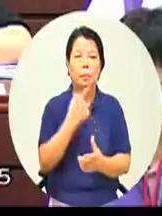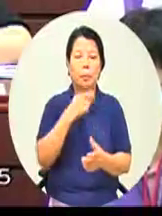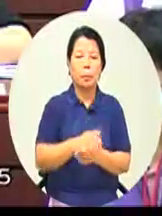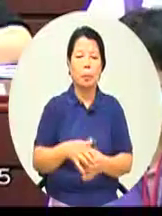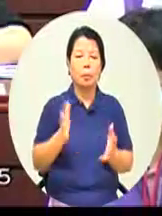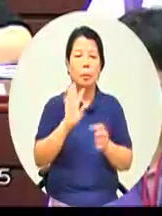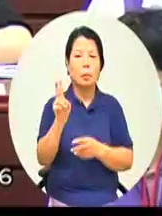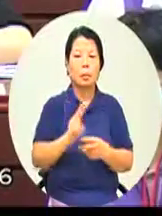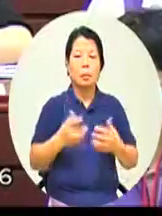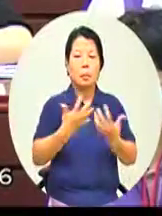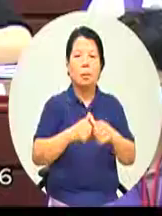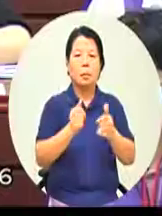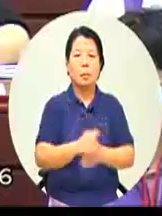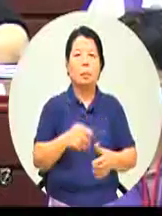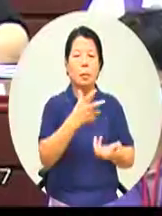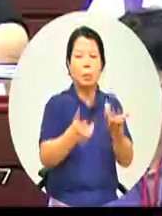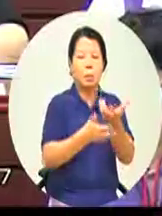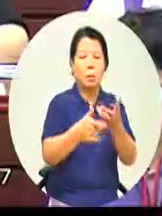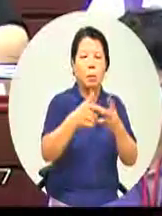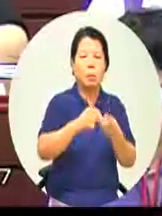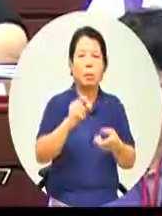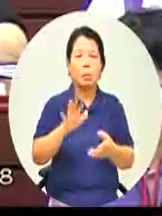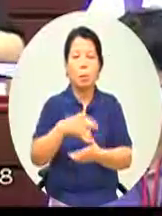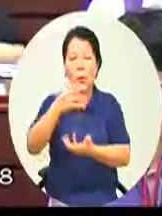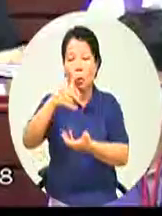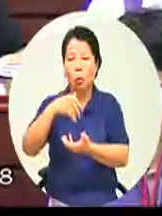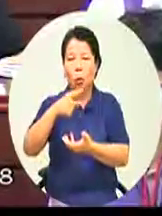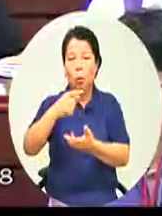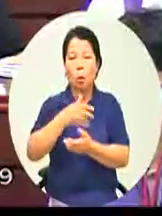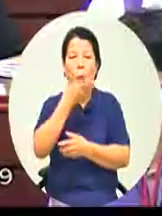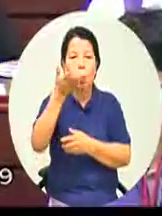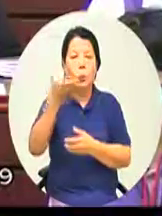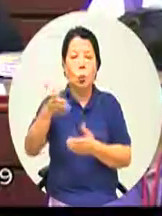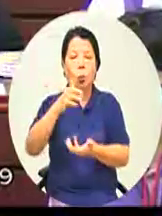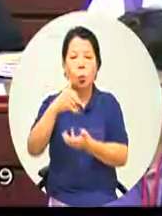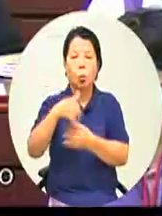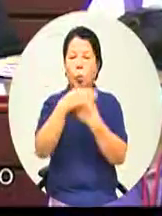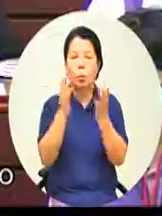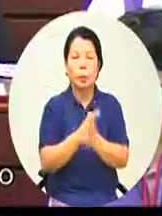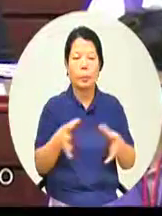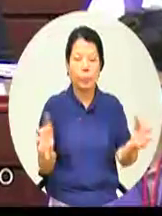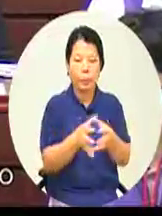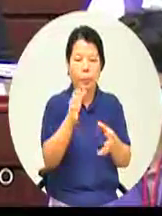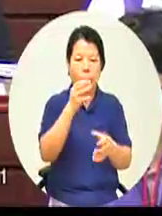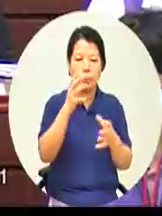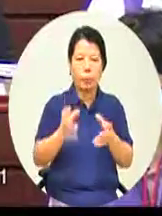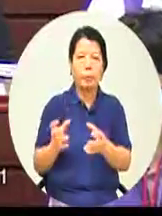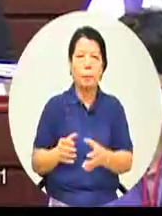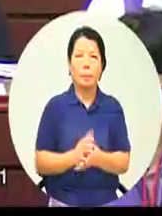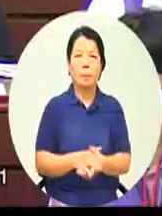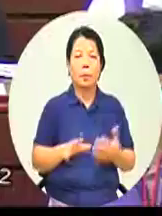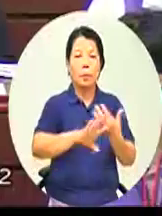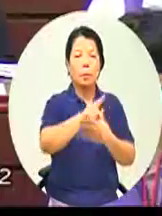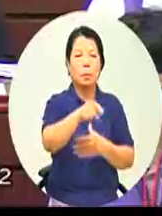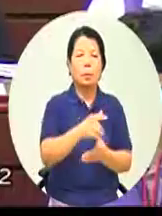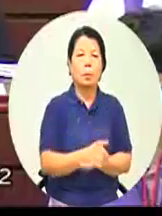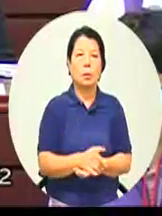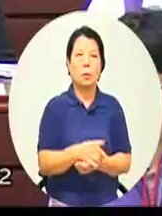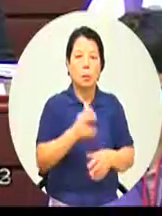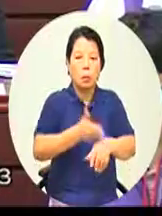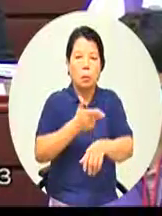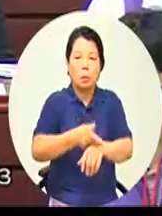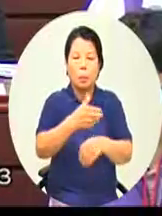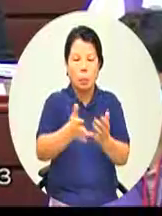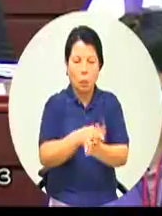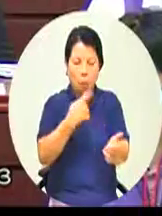设计家政参与，如果将来他真的可以往这方面，还有另外一个条路，我们去跟他辅